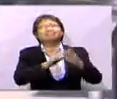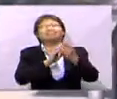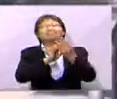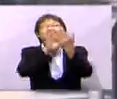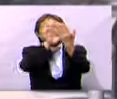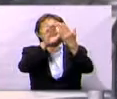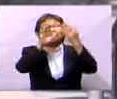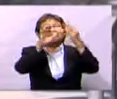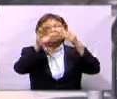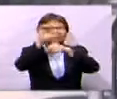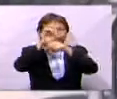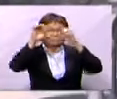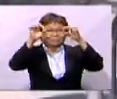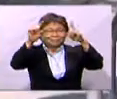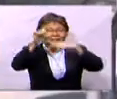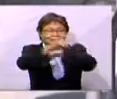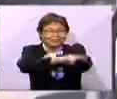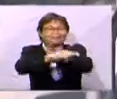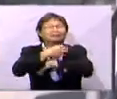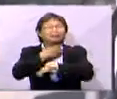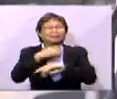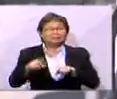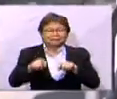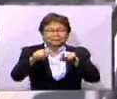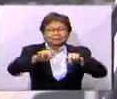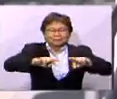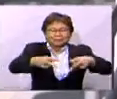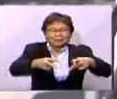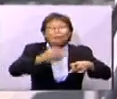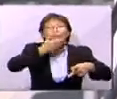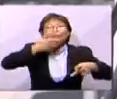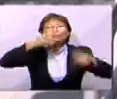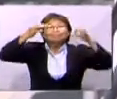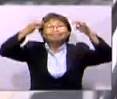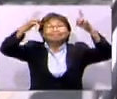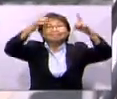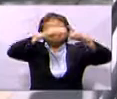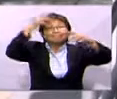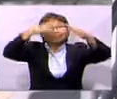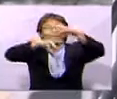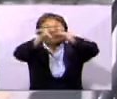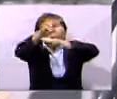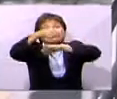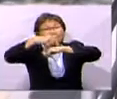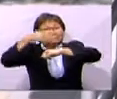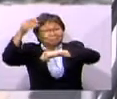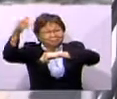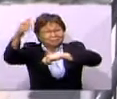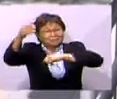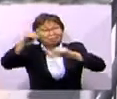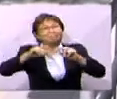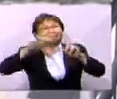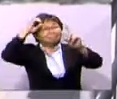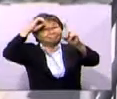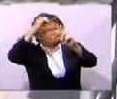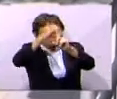modal insan di negeri ini. Sejajar dengan usaha melahirkan belia berpendidikan dan berwawasan pada masa akan datang,